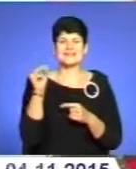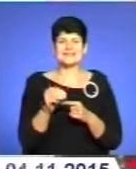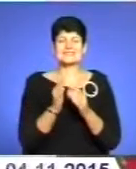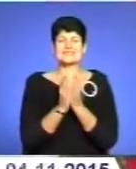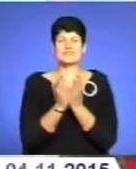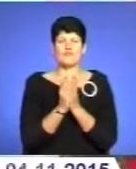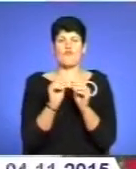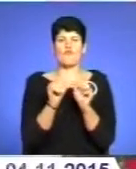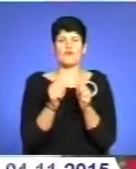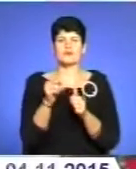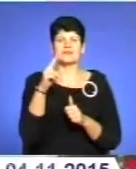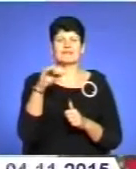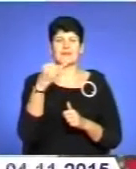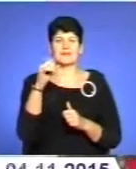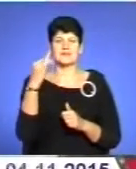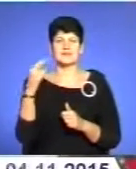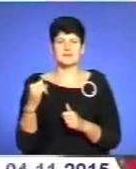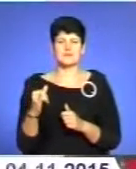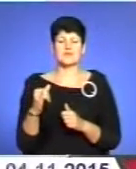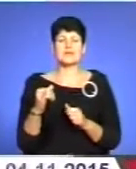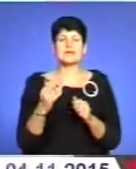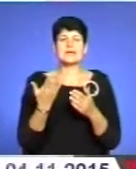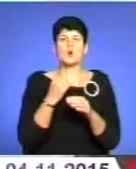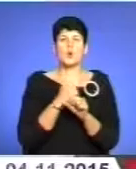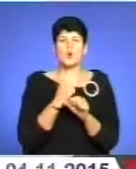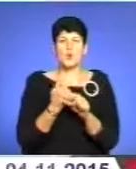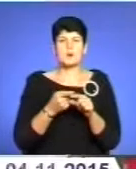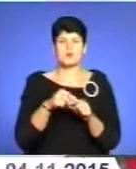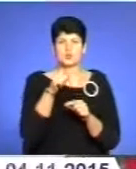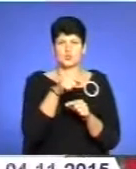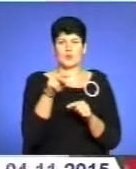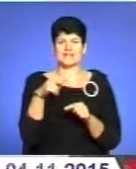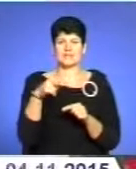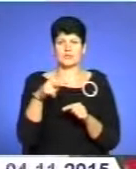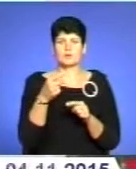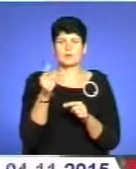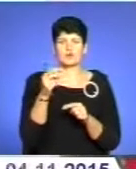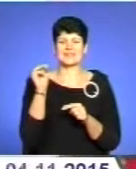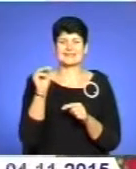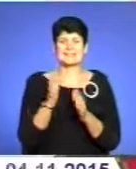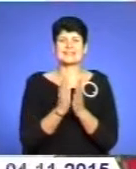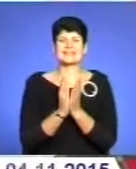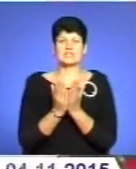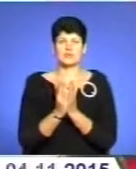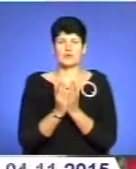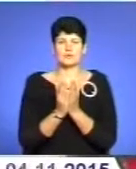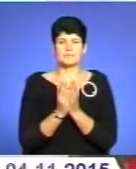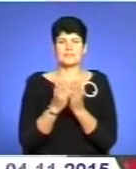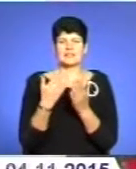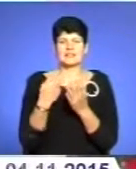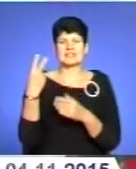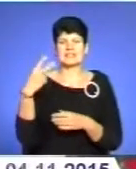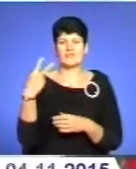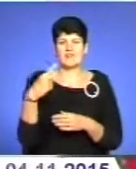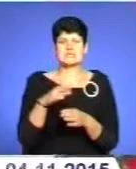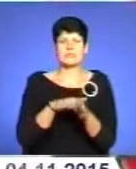форматі DAISY. Я тільки вам хочу сказати, що роблять цю літературу, ці 1500 книжок, майже 20